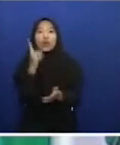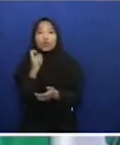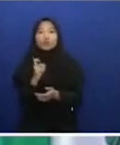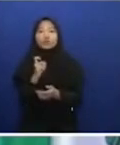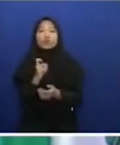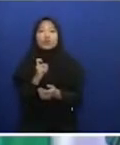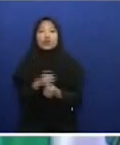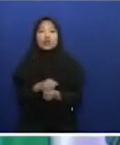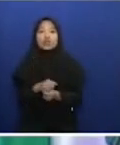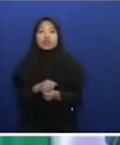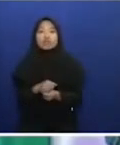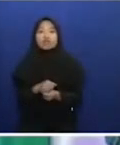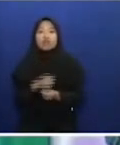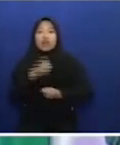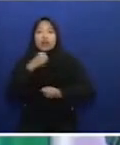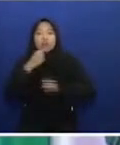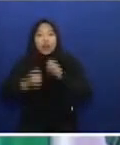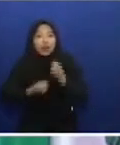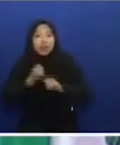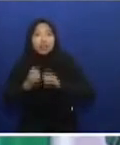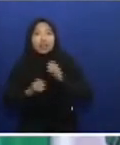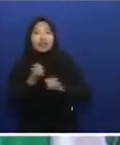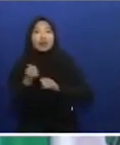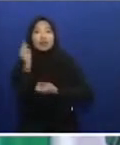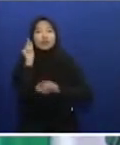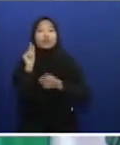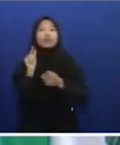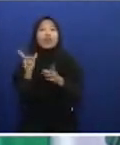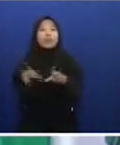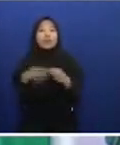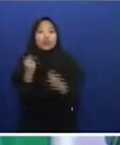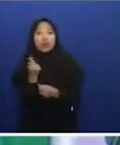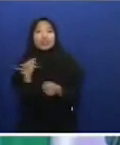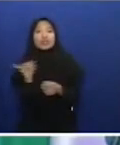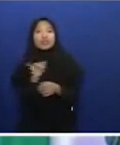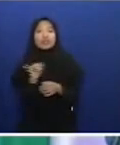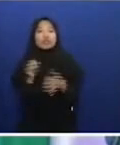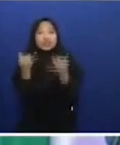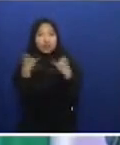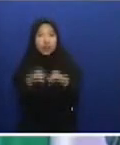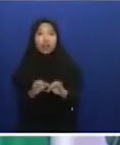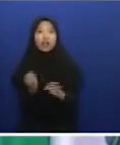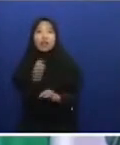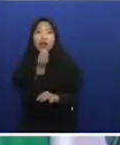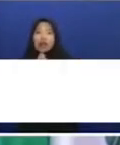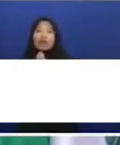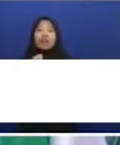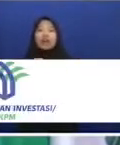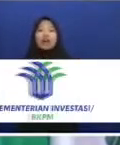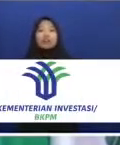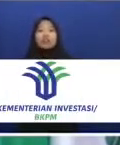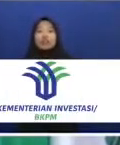Saya kuliah harus menjajakan bisnis saya di sekolah. Bahkan pernah menjadi buruh bangunan.